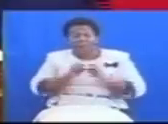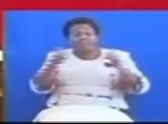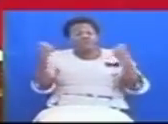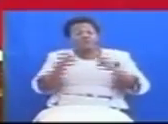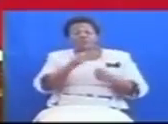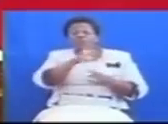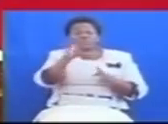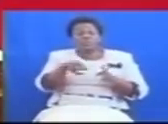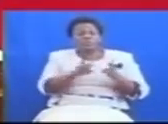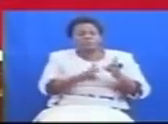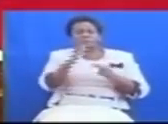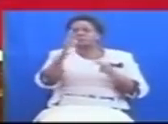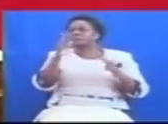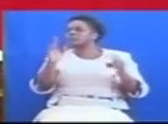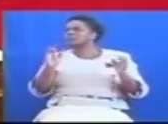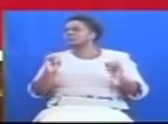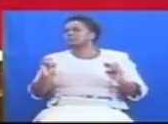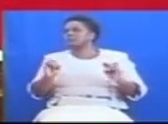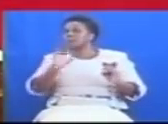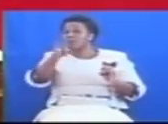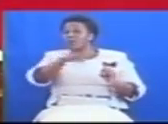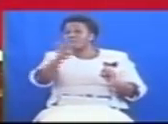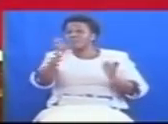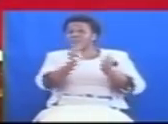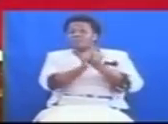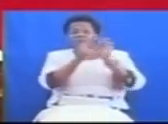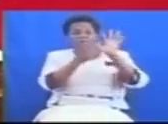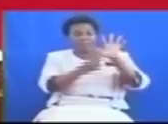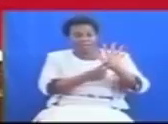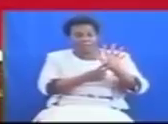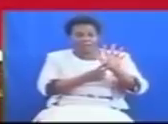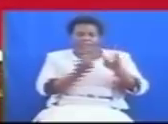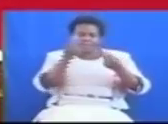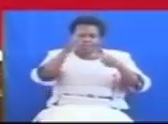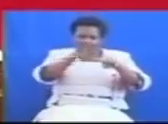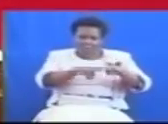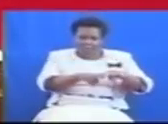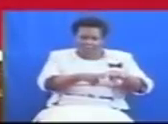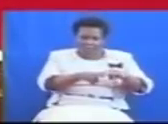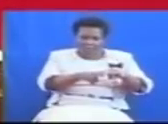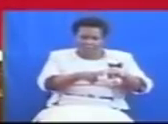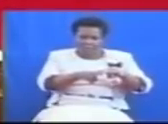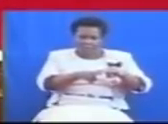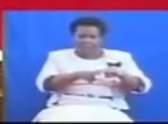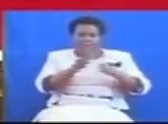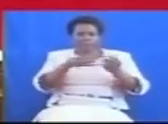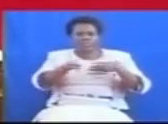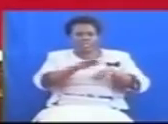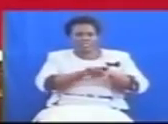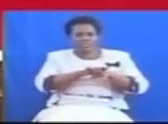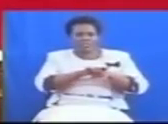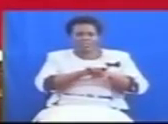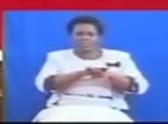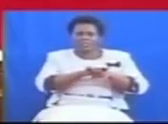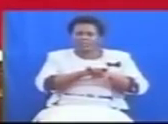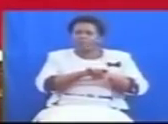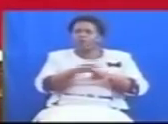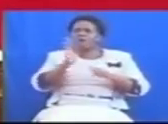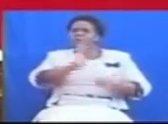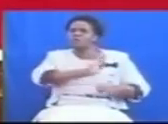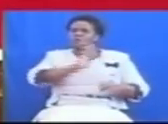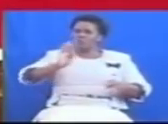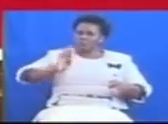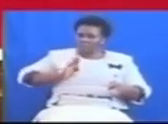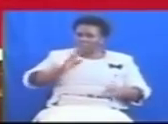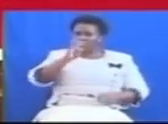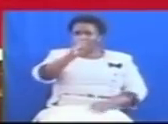tarehe 7 Novemba 2017 nilikutana na mwenyekiti wa bodi ya huduma ya Efata na baadhi ya watendaji wake kwa lengo